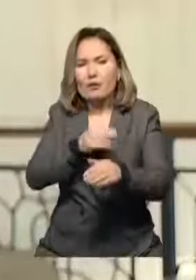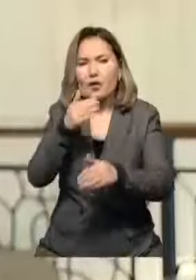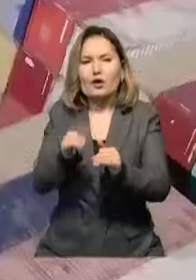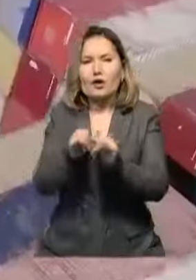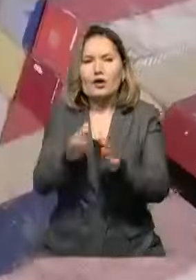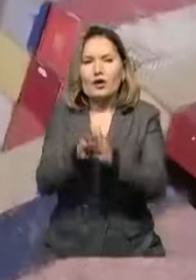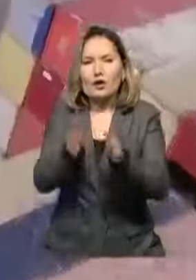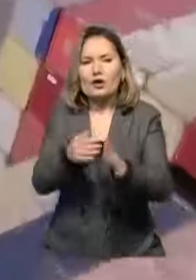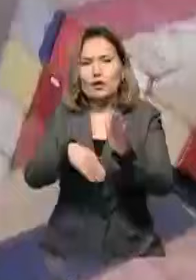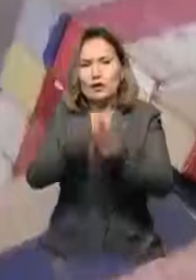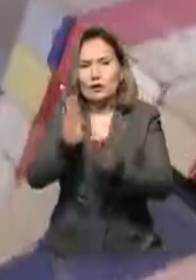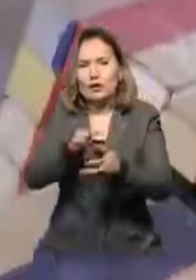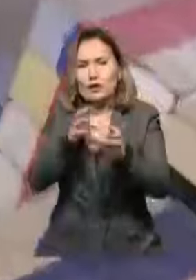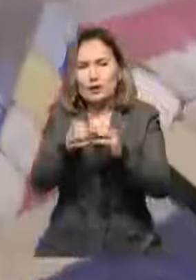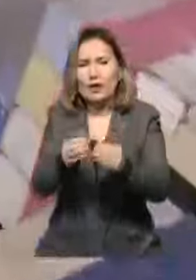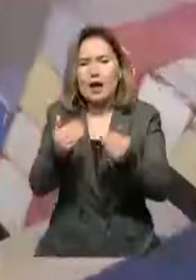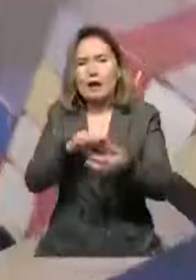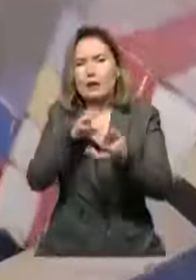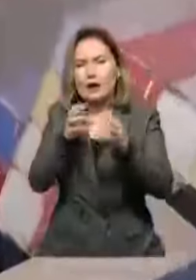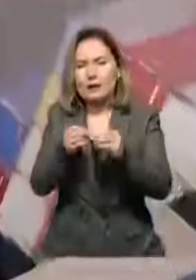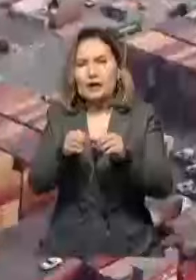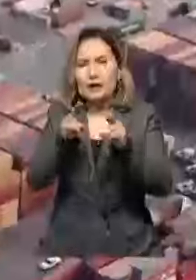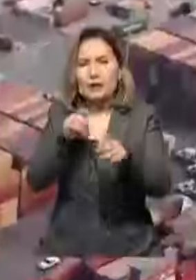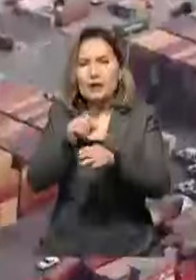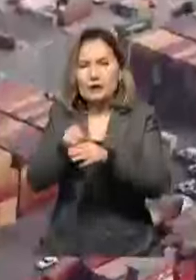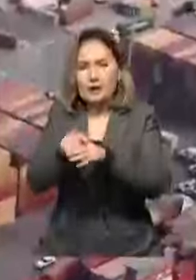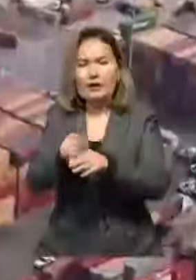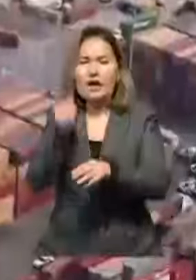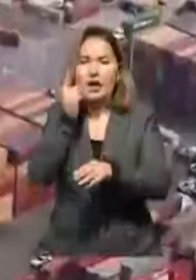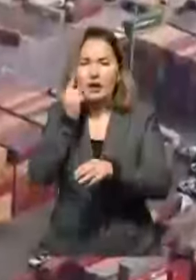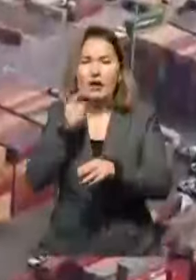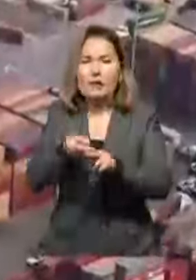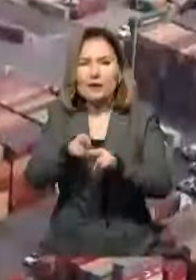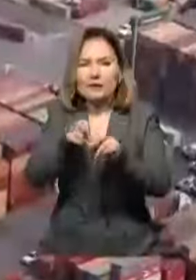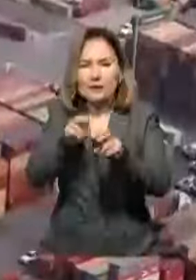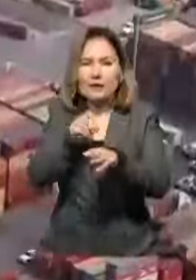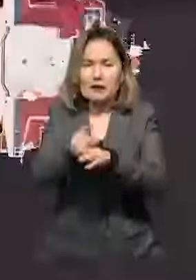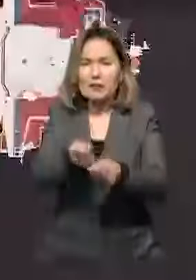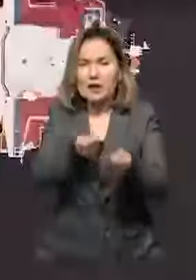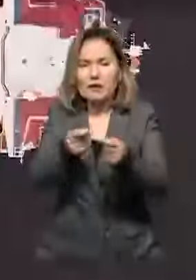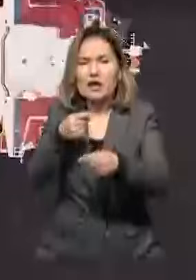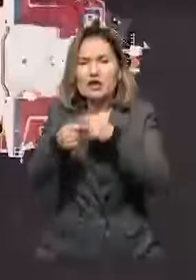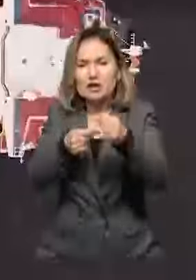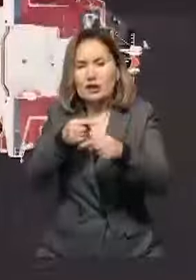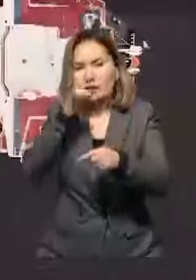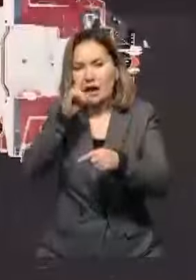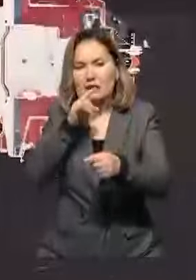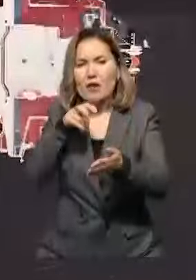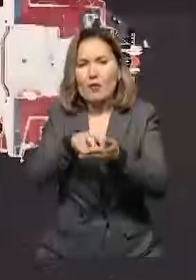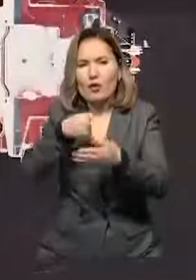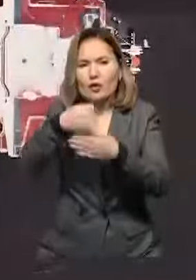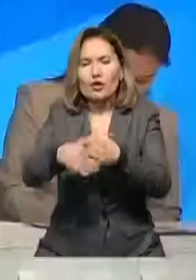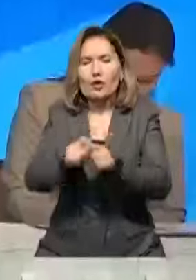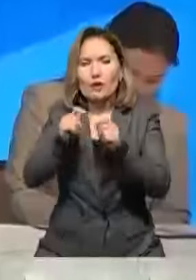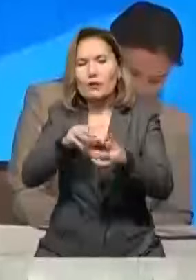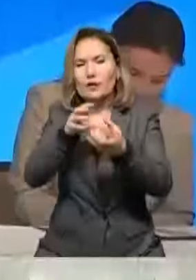үлес қосады. Тағы бір жағым жаңалық. Енді маркетплейстен тапсырыс беретін отандастарымызға тауар жылдамырақ жетеді. Қазпошта Сингапурда өз орталығын ашып,